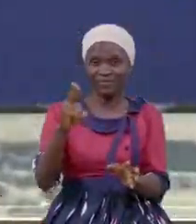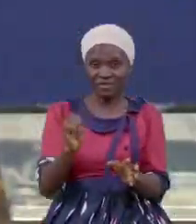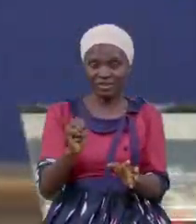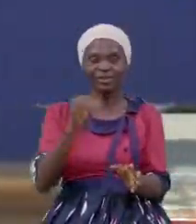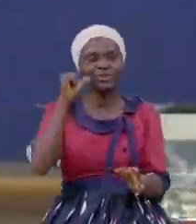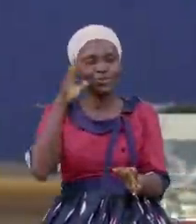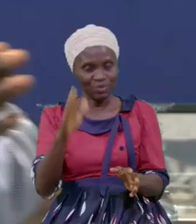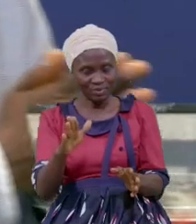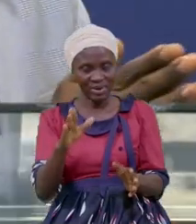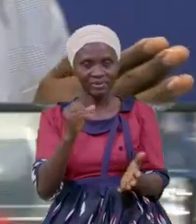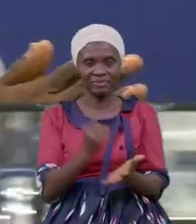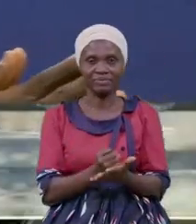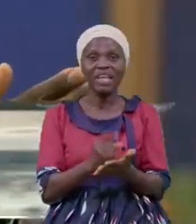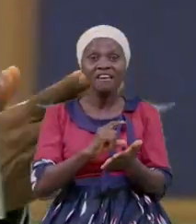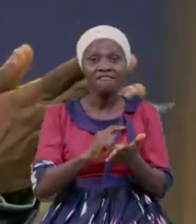16